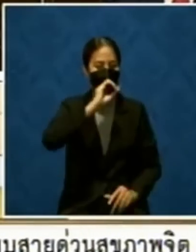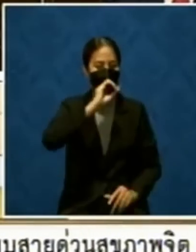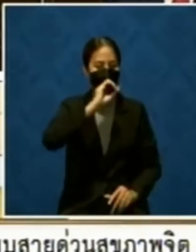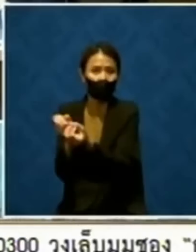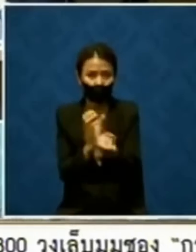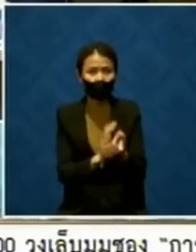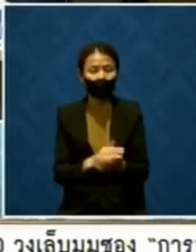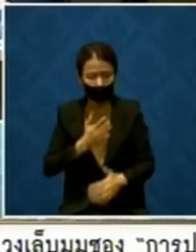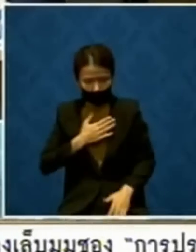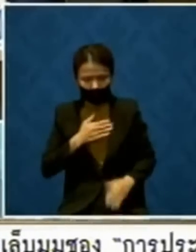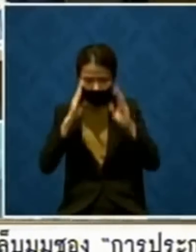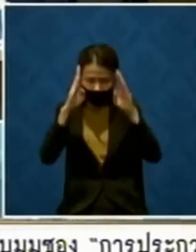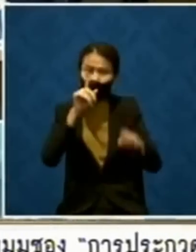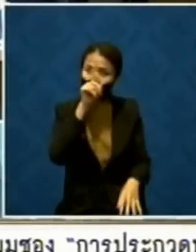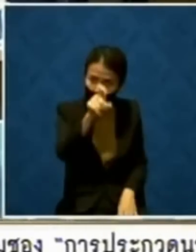เฮง